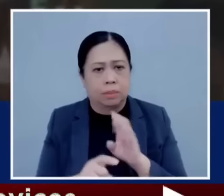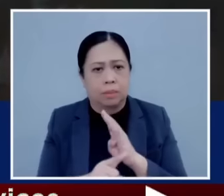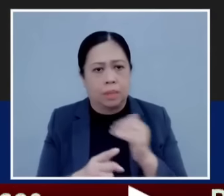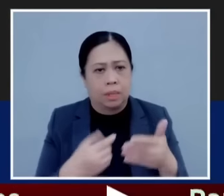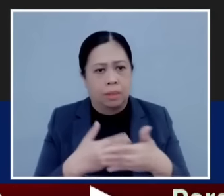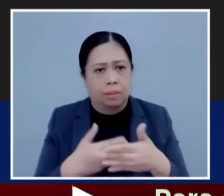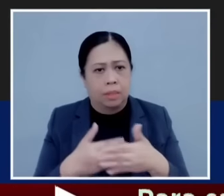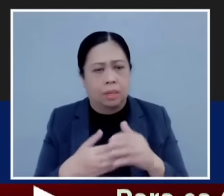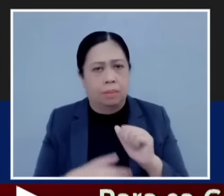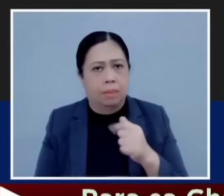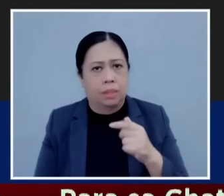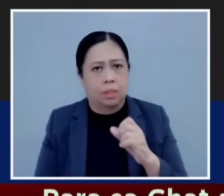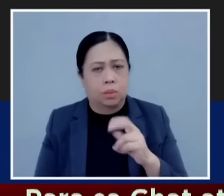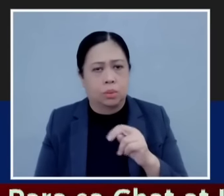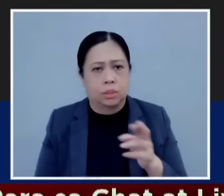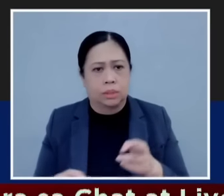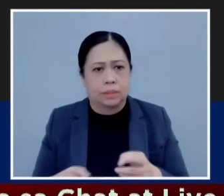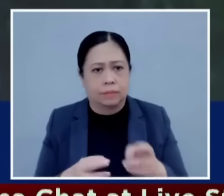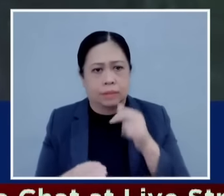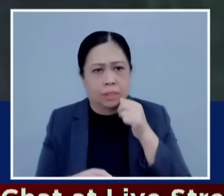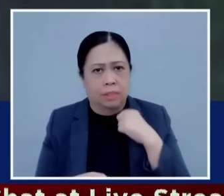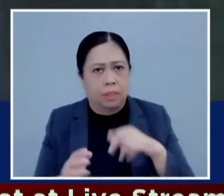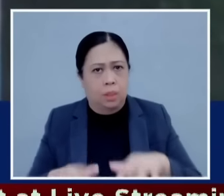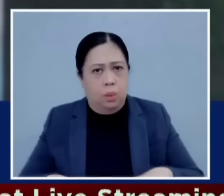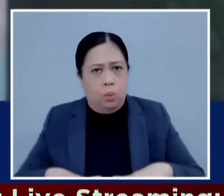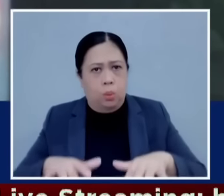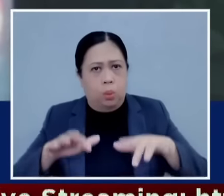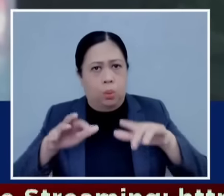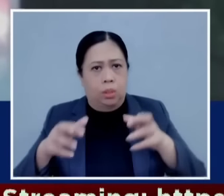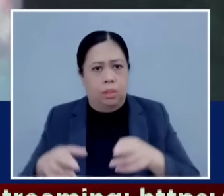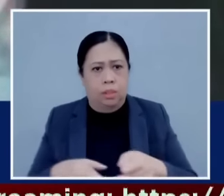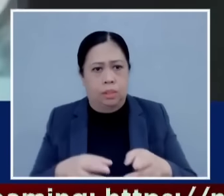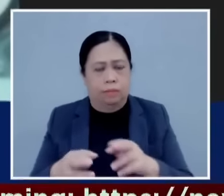sa Agusan River kagabi matapos tumaas ang tubig sa ilog.